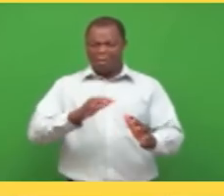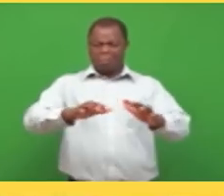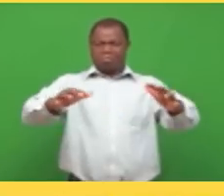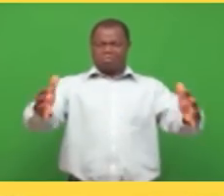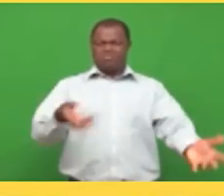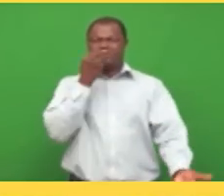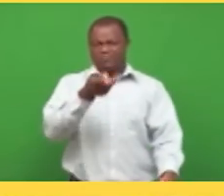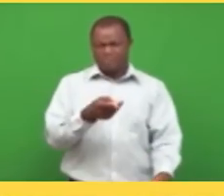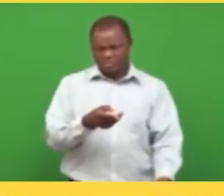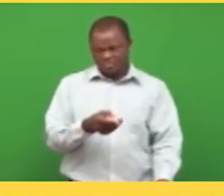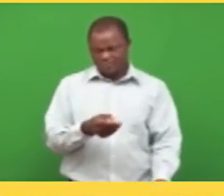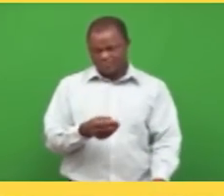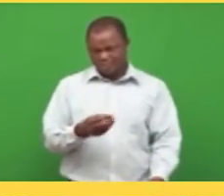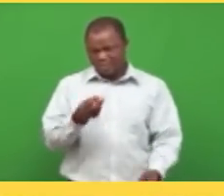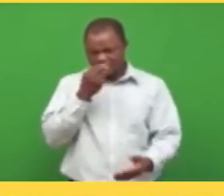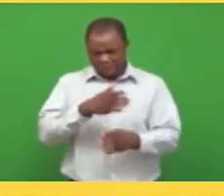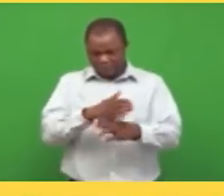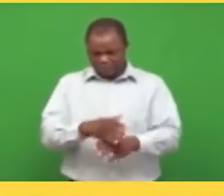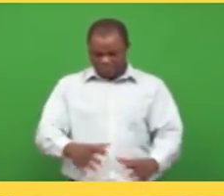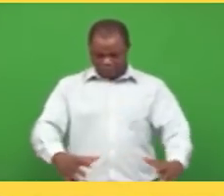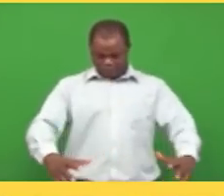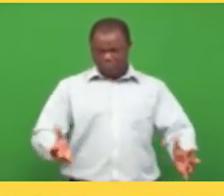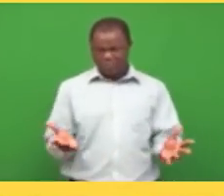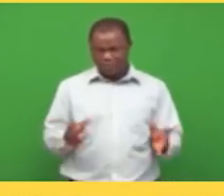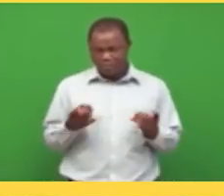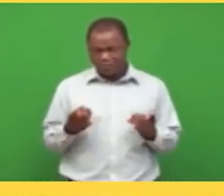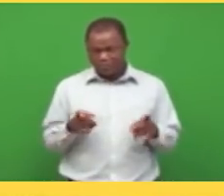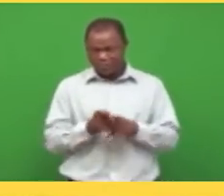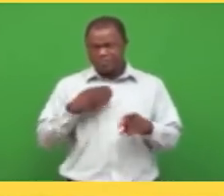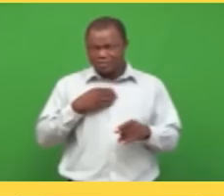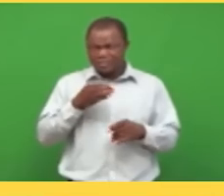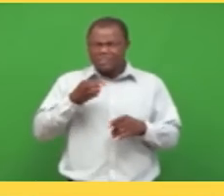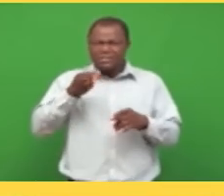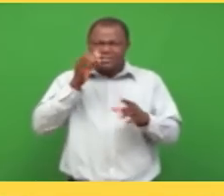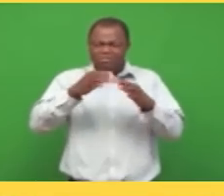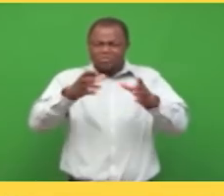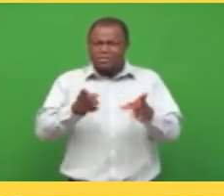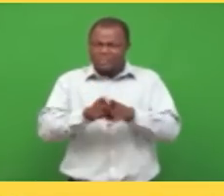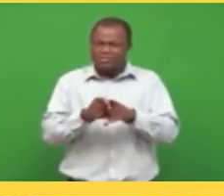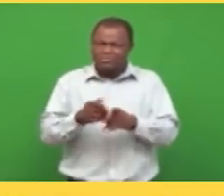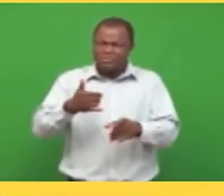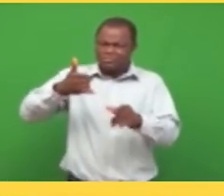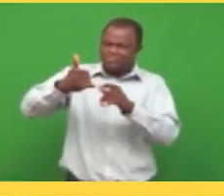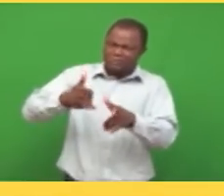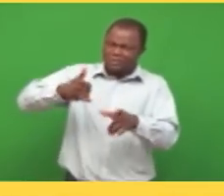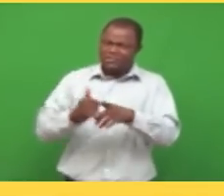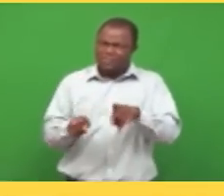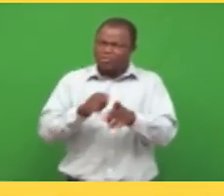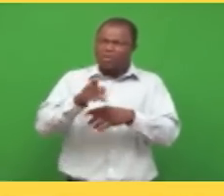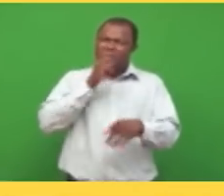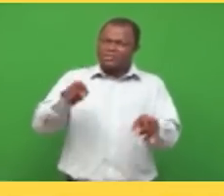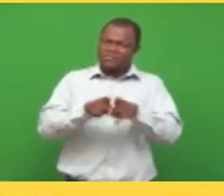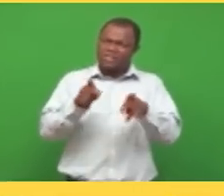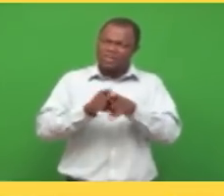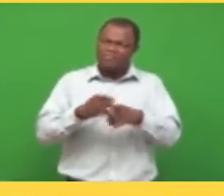munhu angapiwe zitipoti rese Zitipoti rawandiisira yombo wati imwai nezibeseni rinenge ndiro reshuga kuti